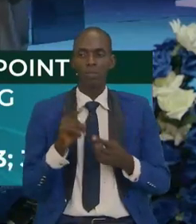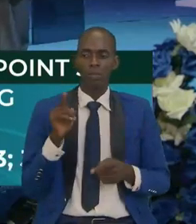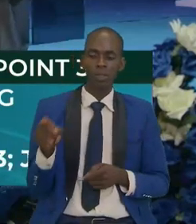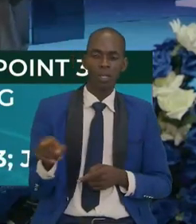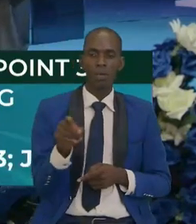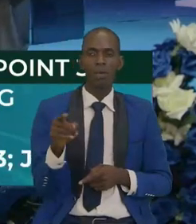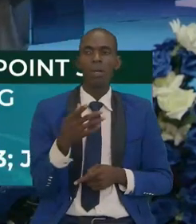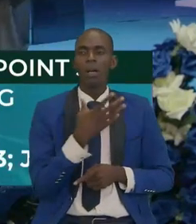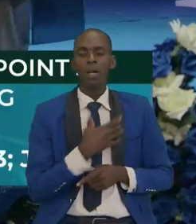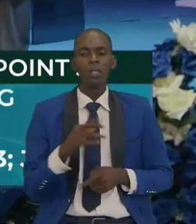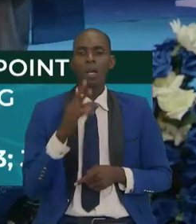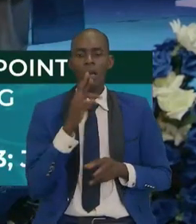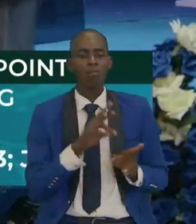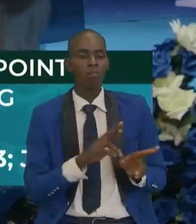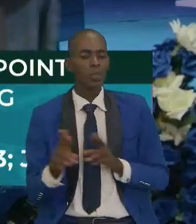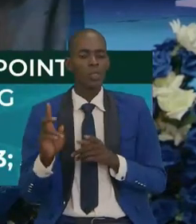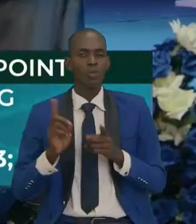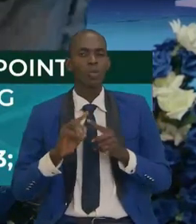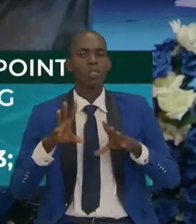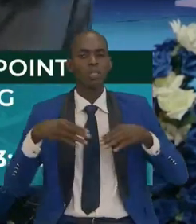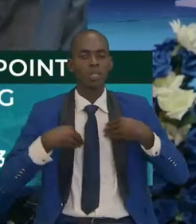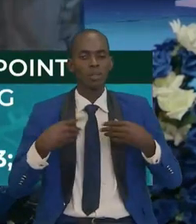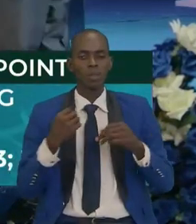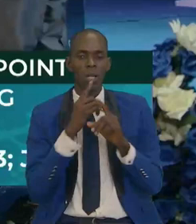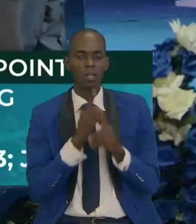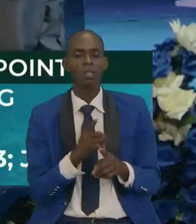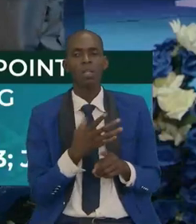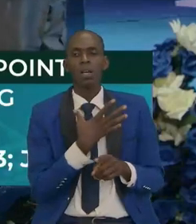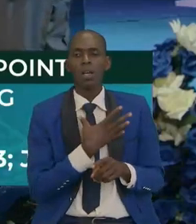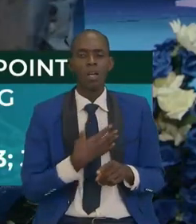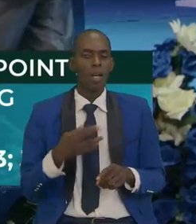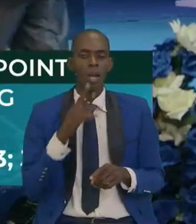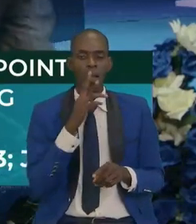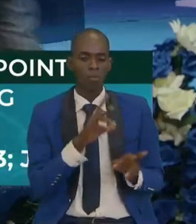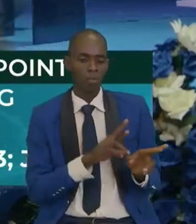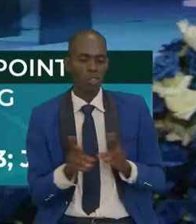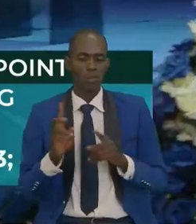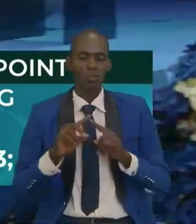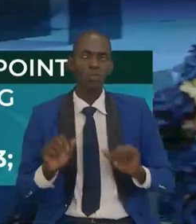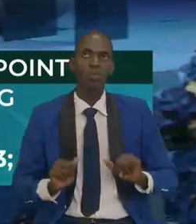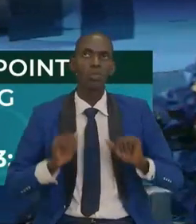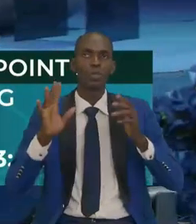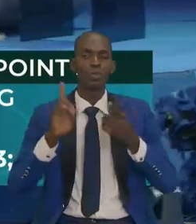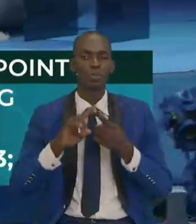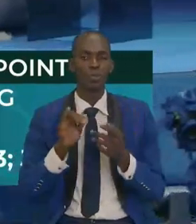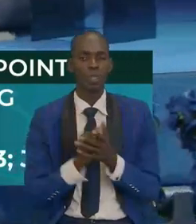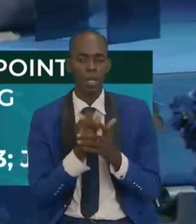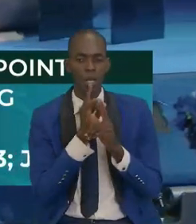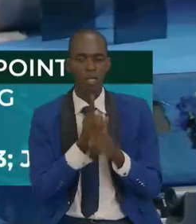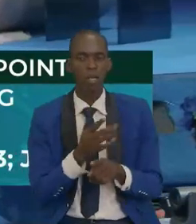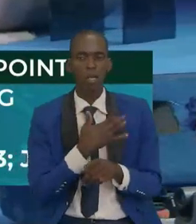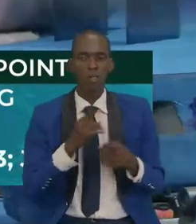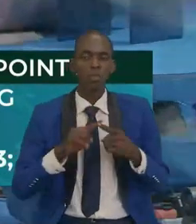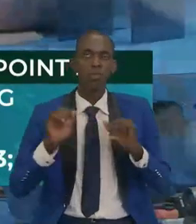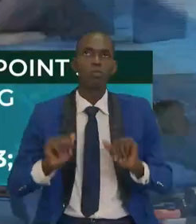leur donner la vie éternelle. Et ils sont prêts à accepter la réponse. Ils sont prêts